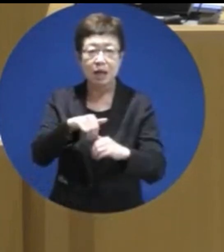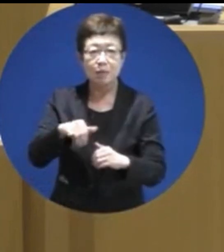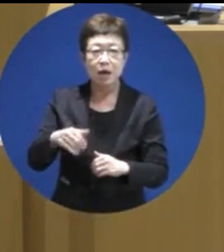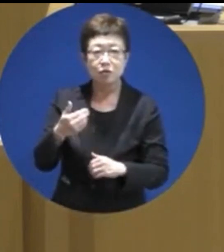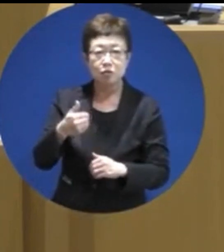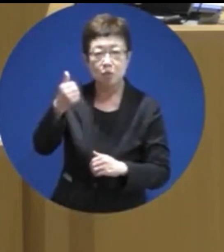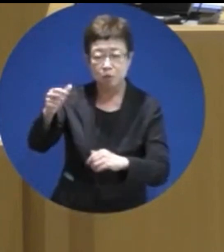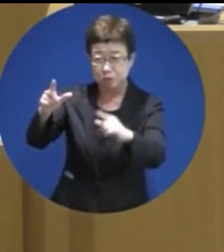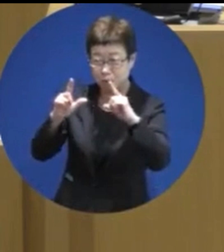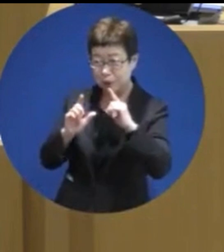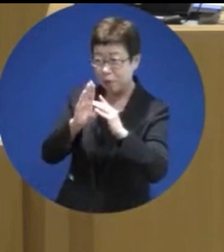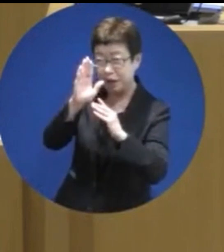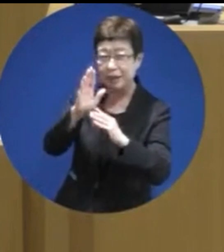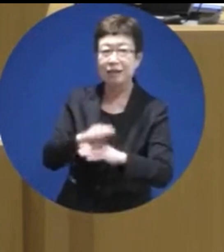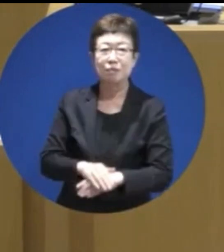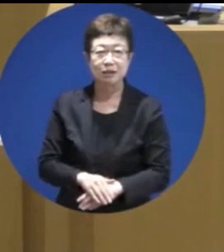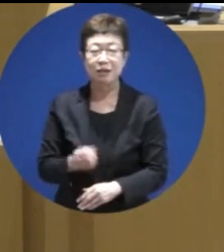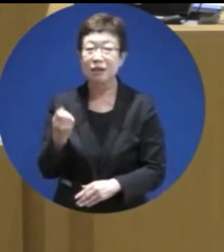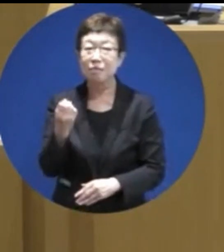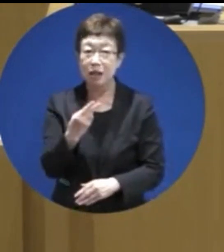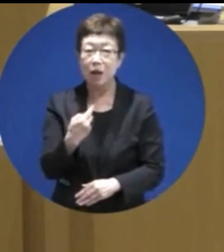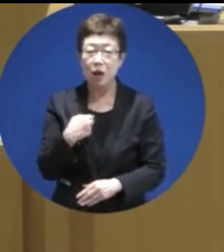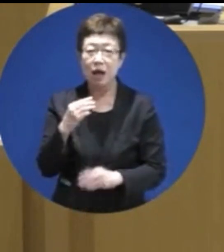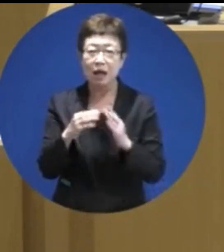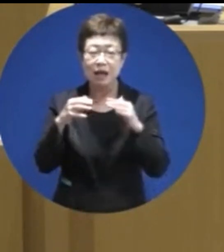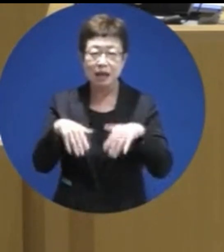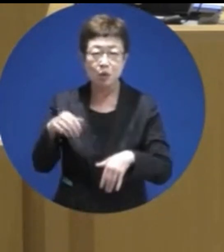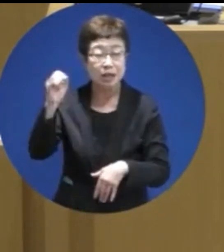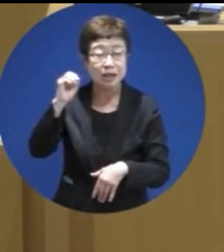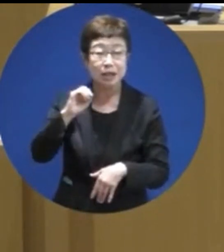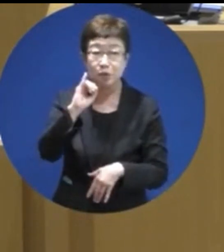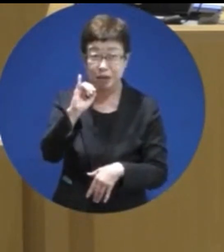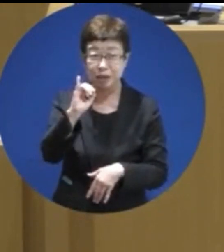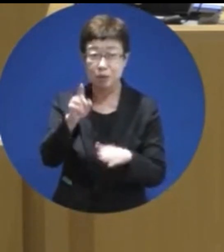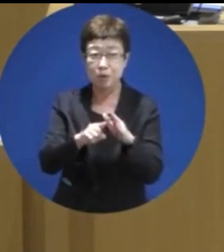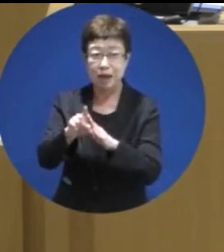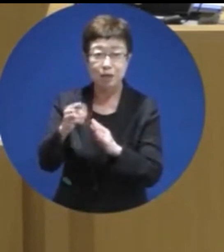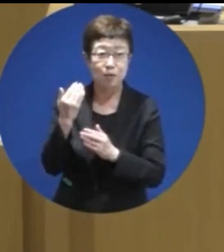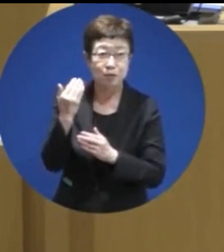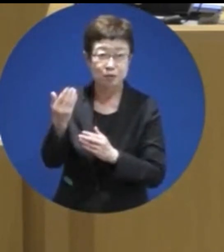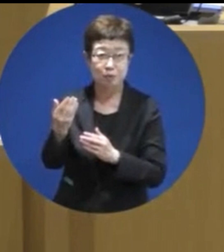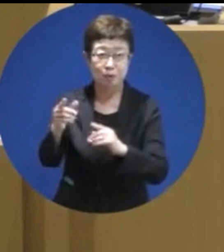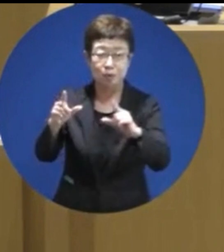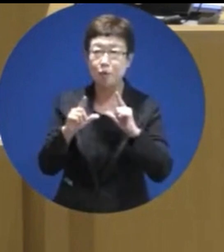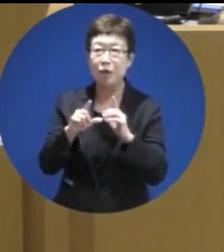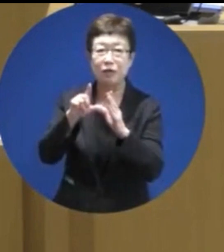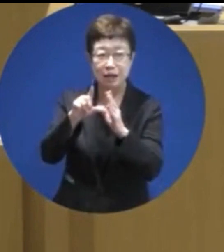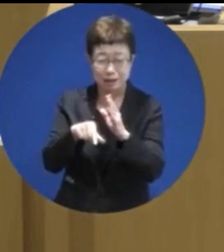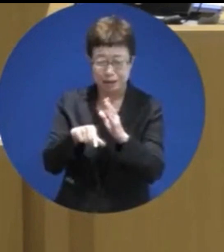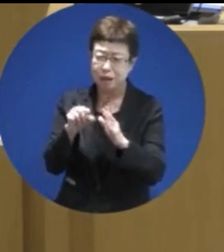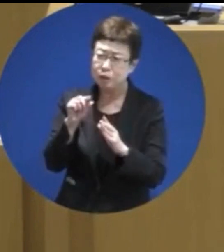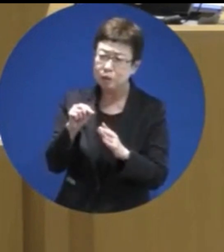をよろしくお願いいたします。また我が会派の佐々木由紀議員の代表質問の答弁の際に